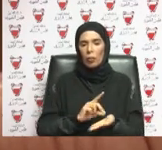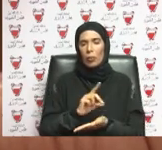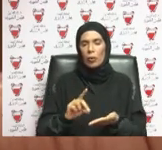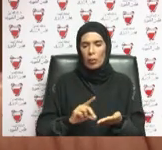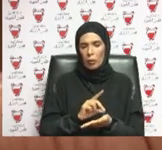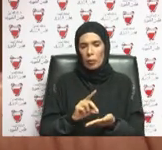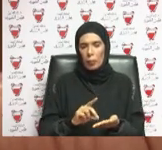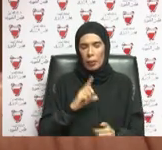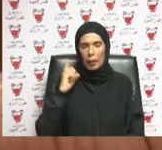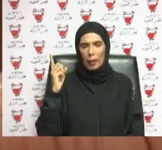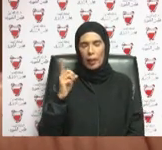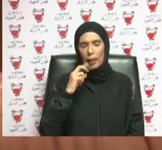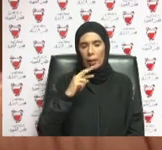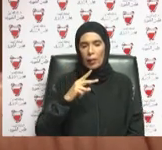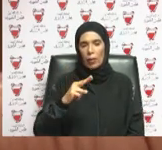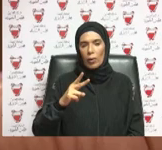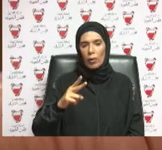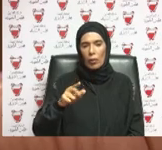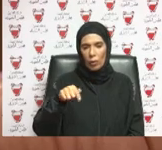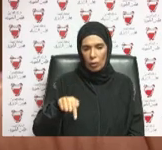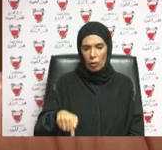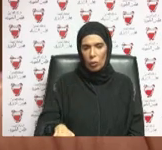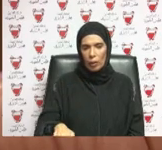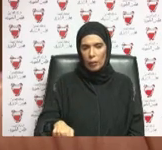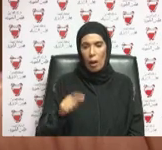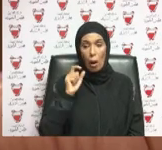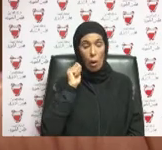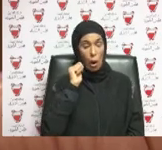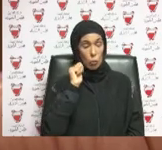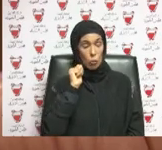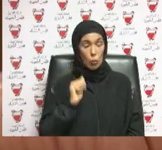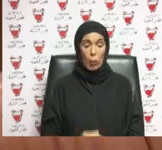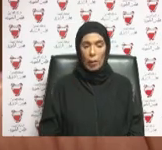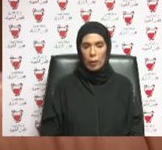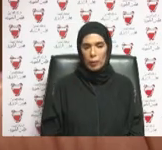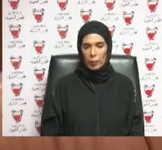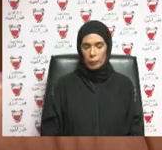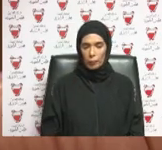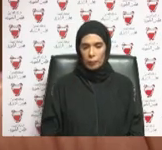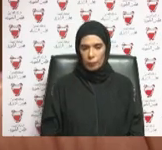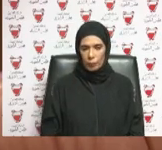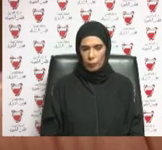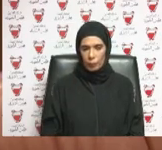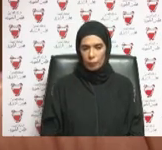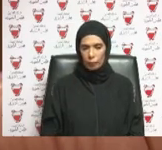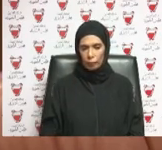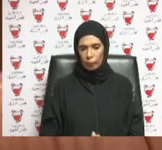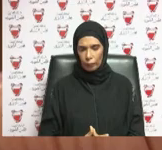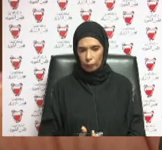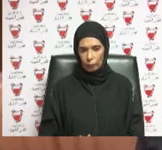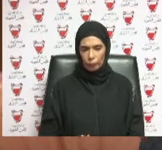وتقول للعالم كان هذا رجلا ونعم الرجال. شكرا سيد